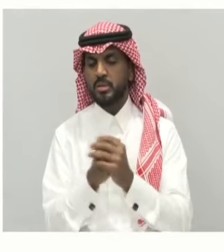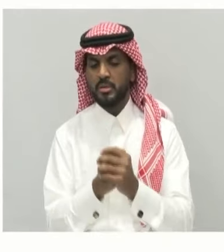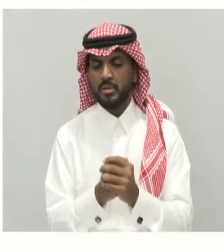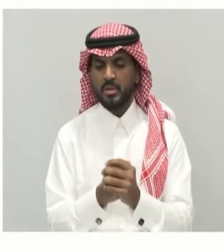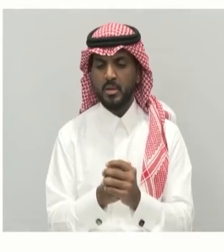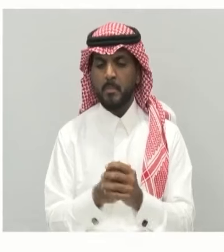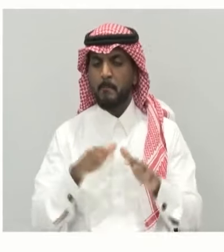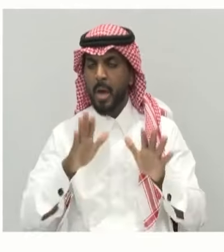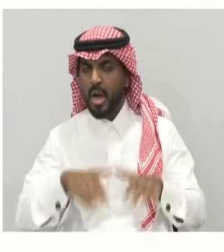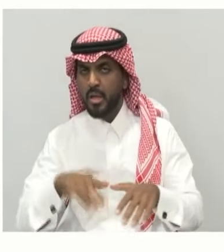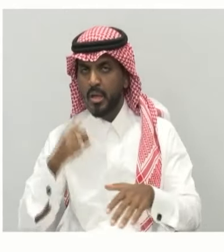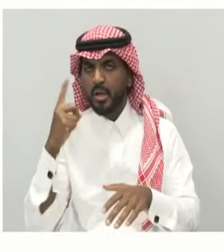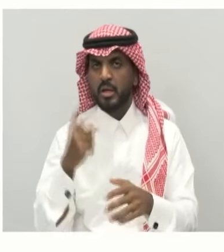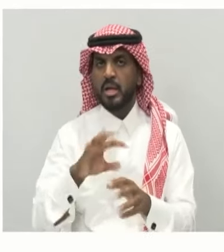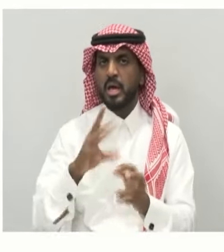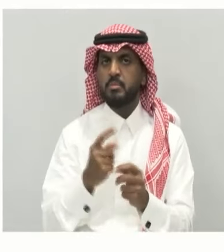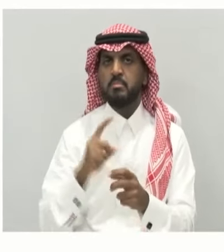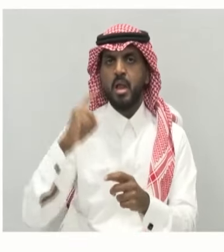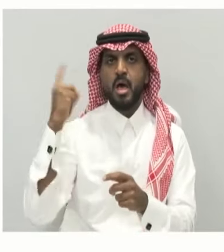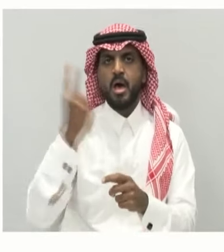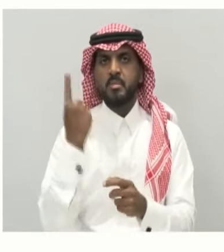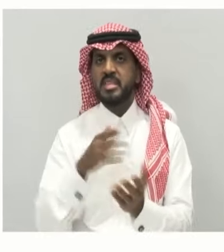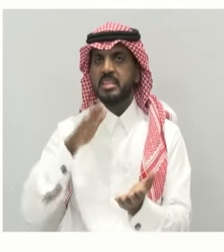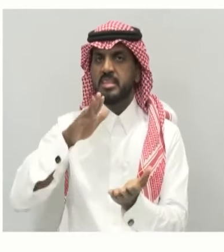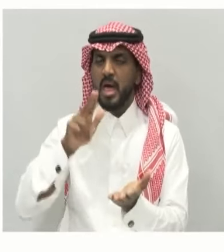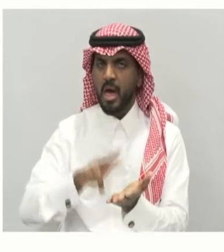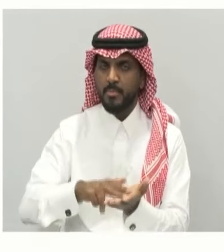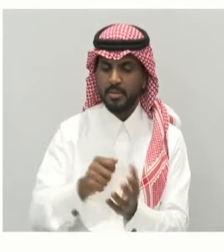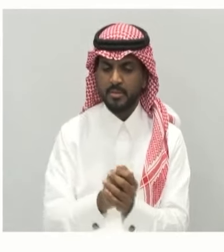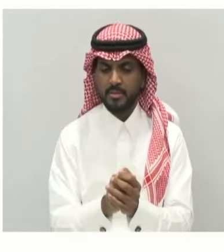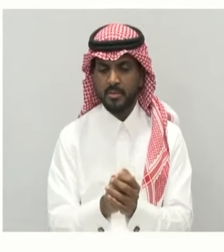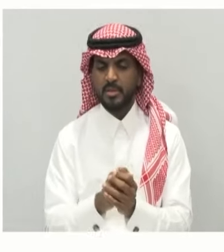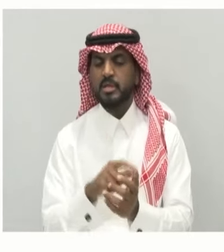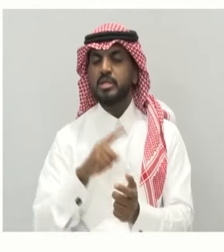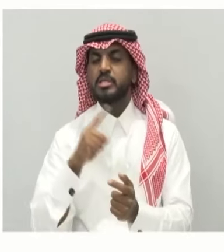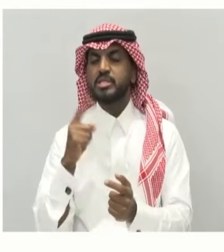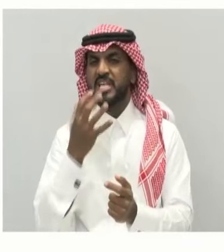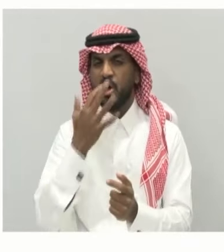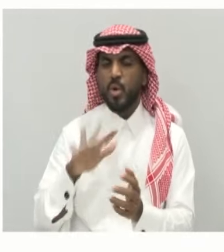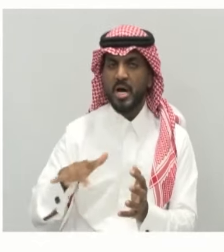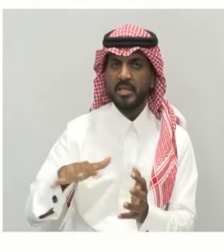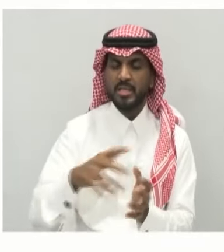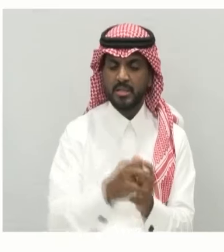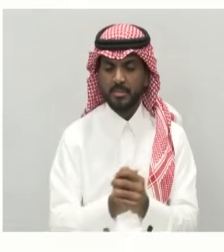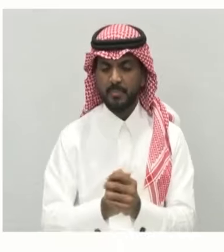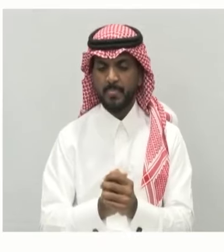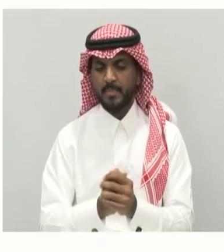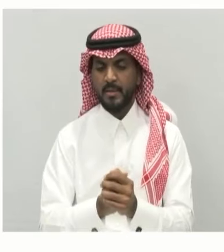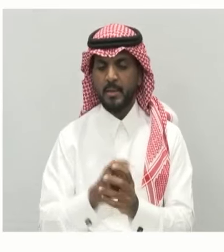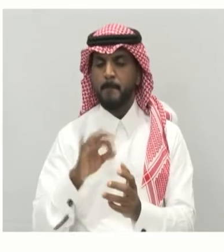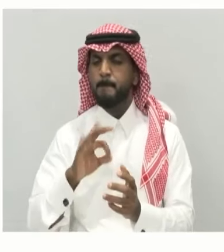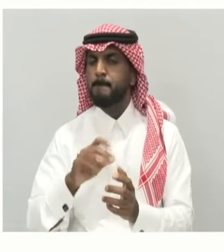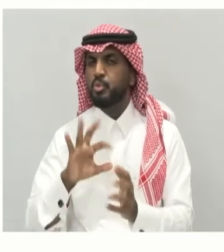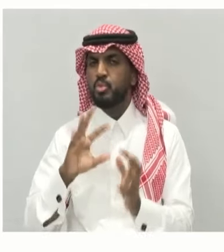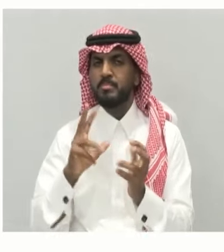في الوثب الطويل ثابتا لسنوات عديده ما التقدير الافضل للمسافه التي وثب صاحب